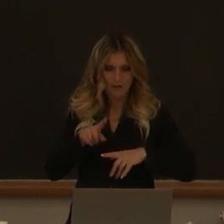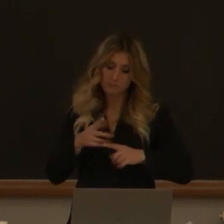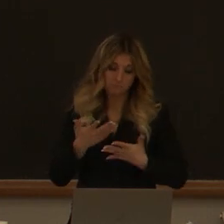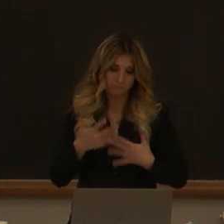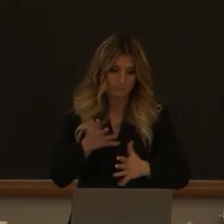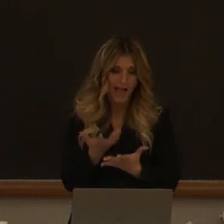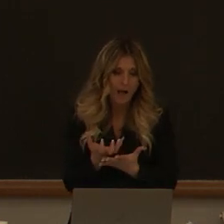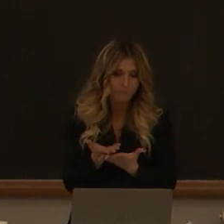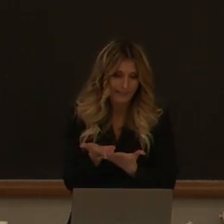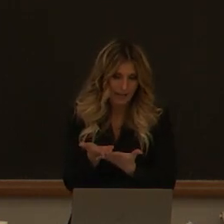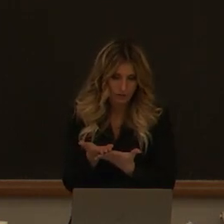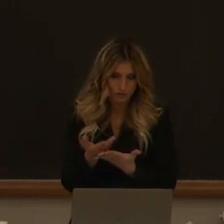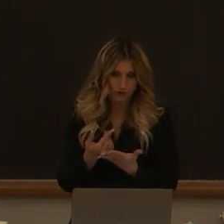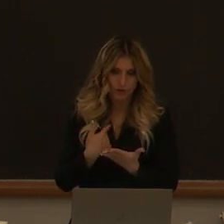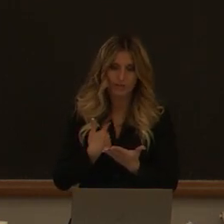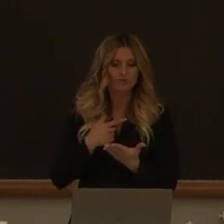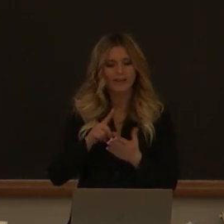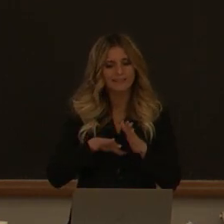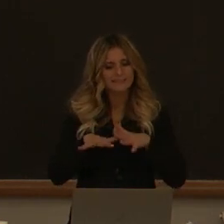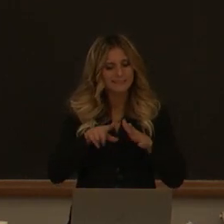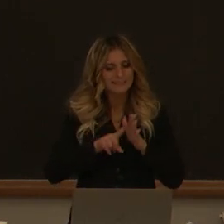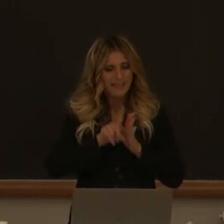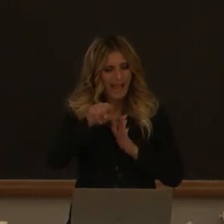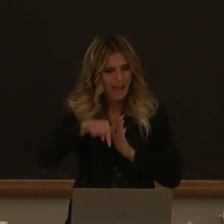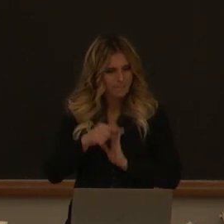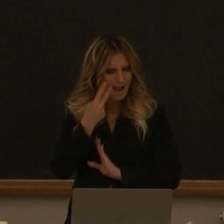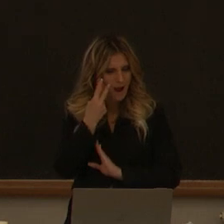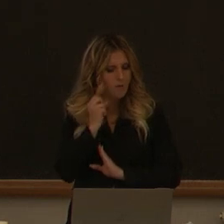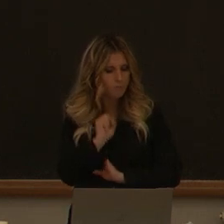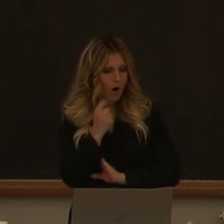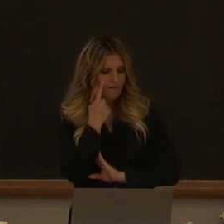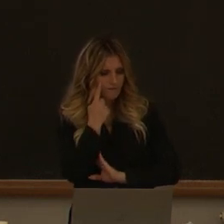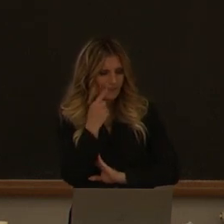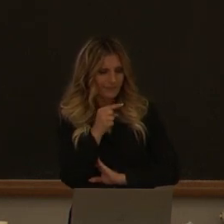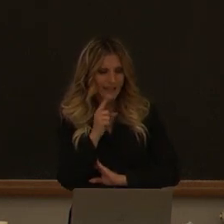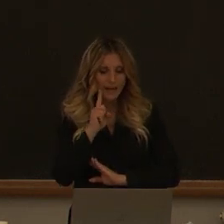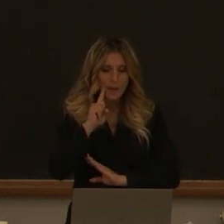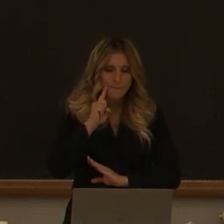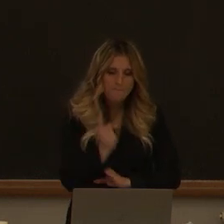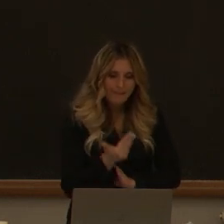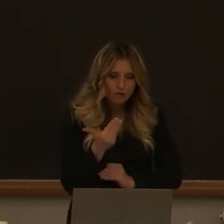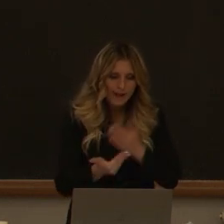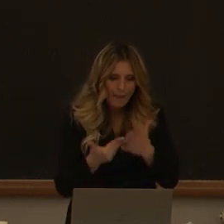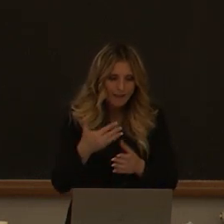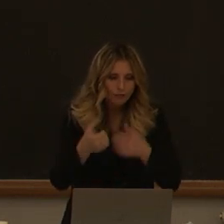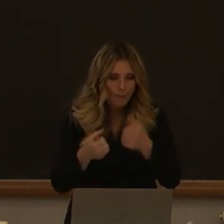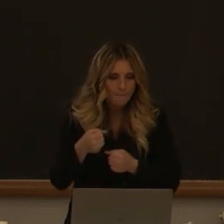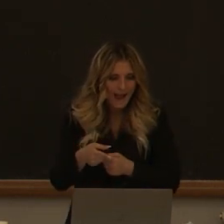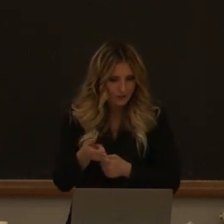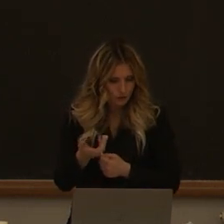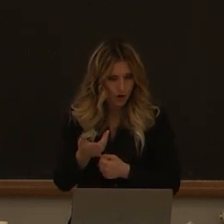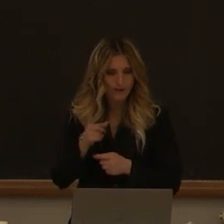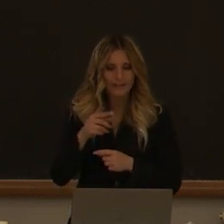un'applicazione, un sistema di rilevamento finalizzato al miglioramento dei pascoli per